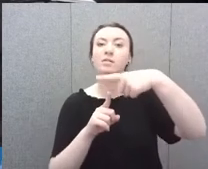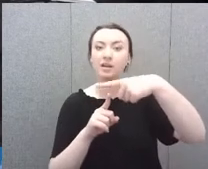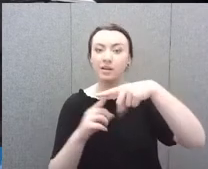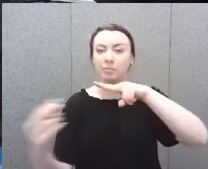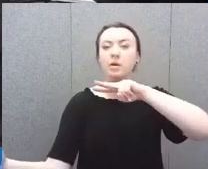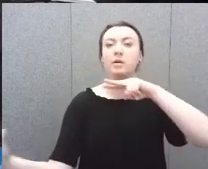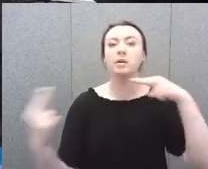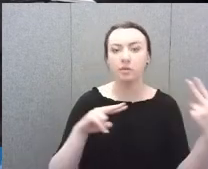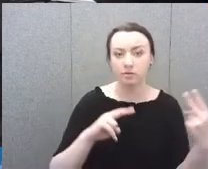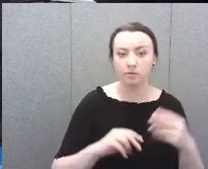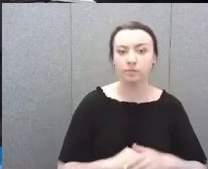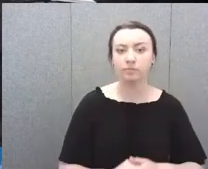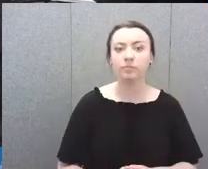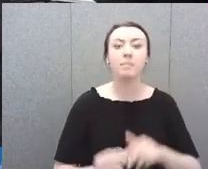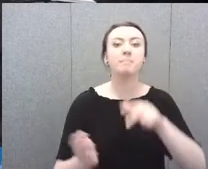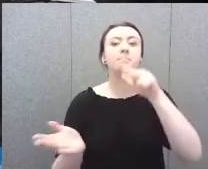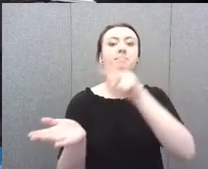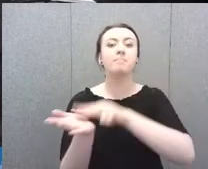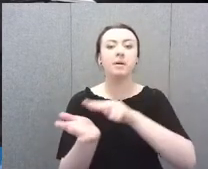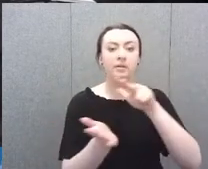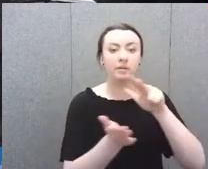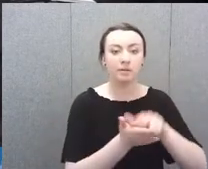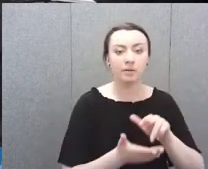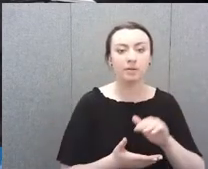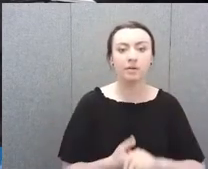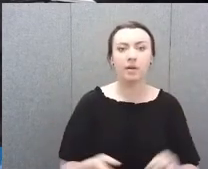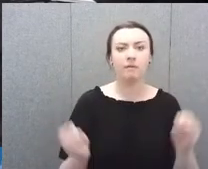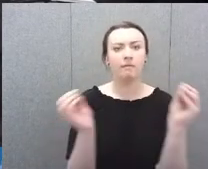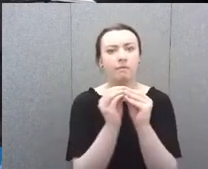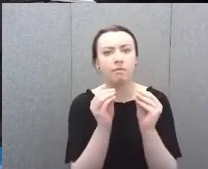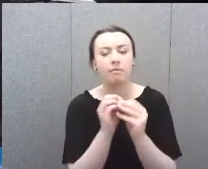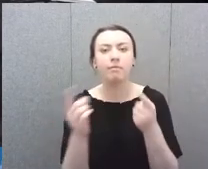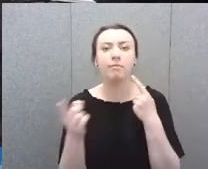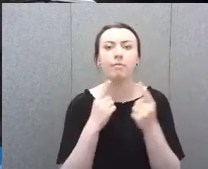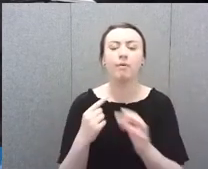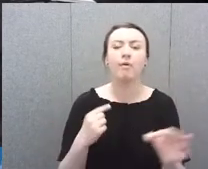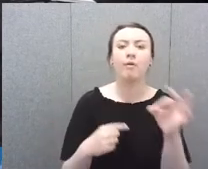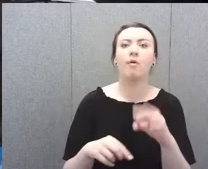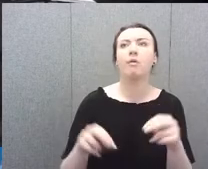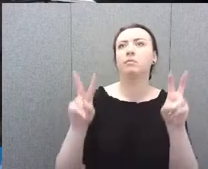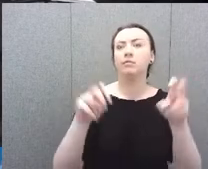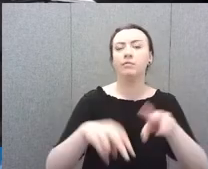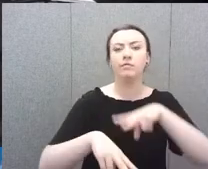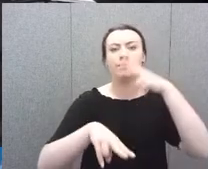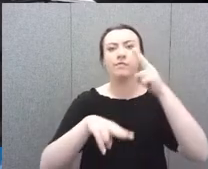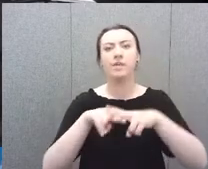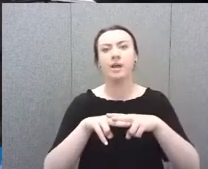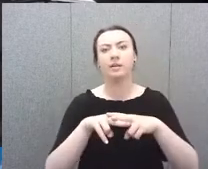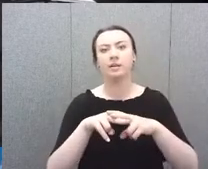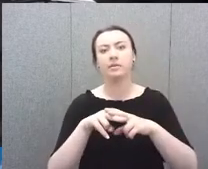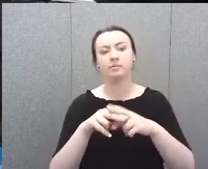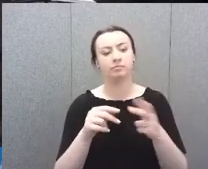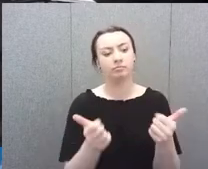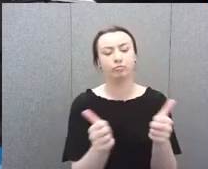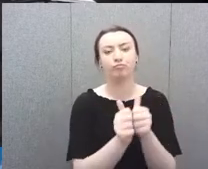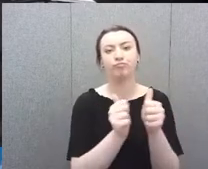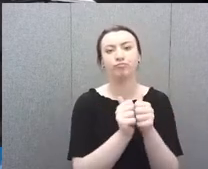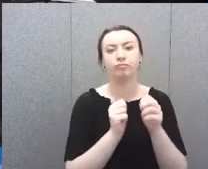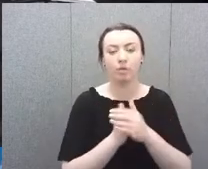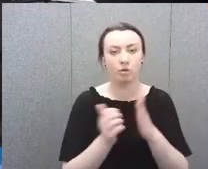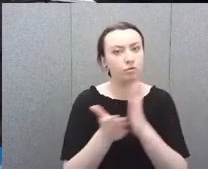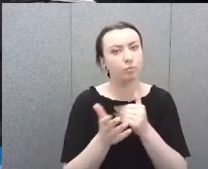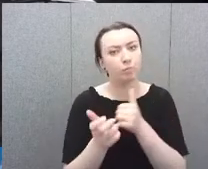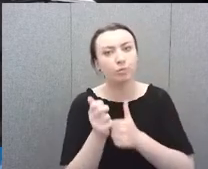же это место за столом получить? Является ли это приоритетом в Европейском Союзе? Является ли, опять